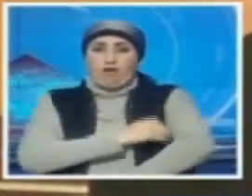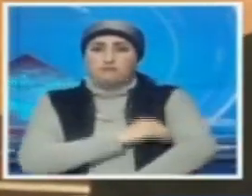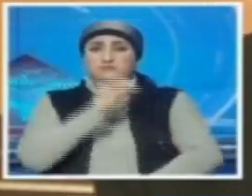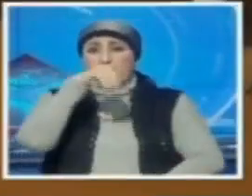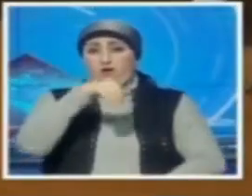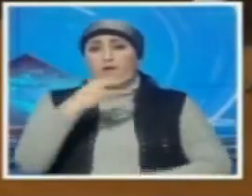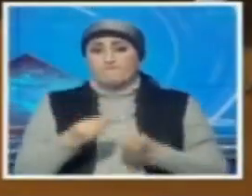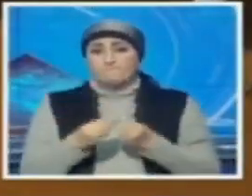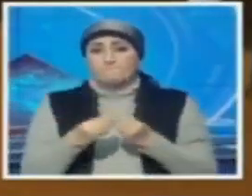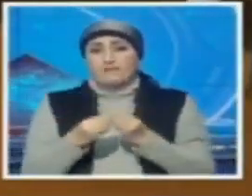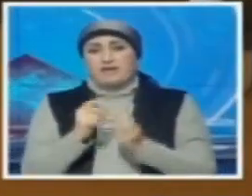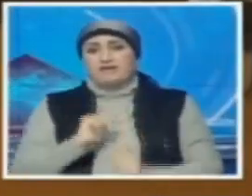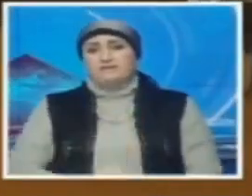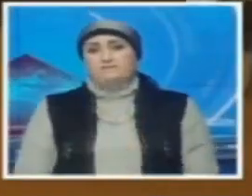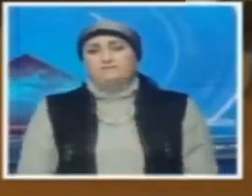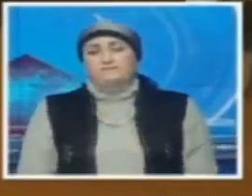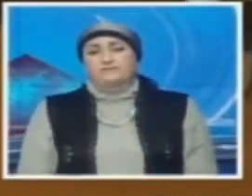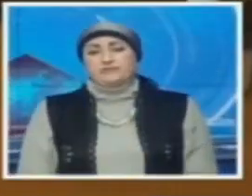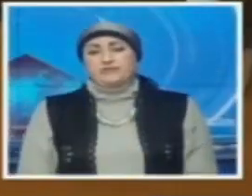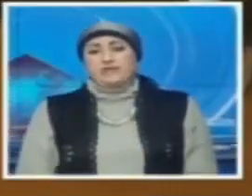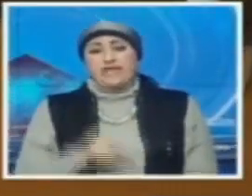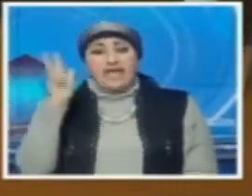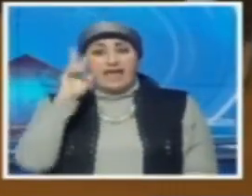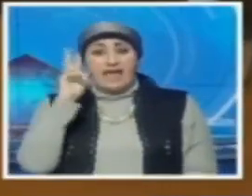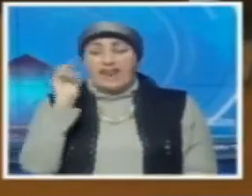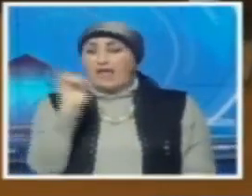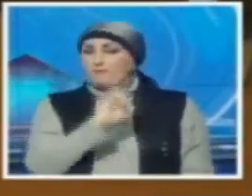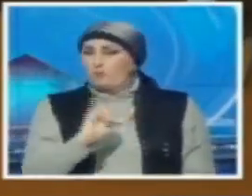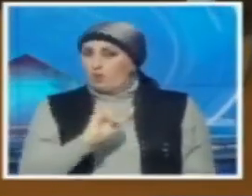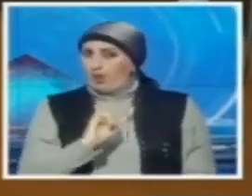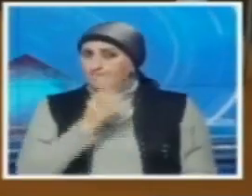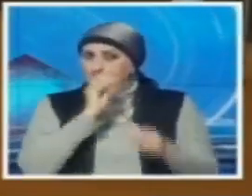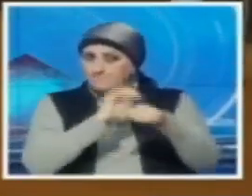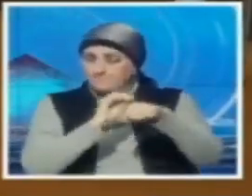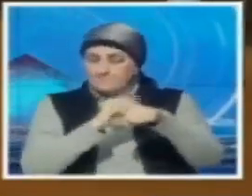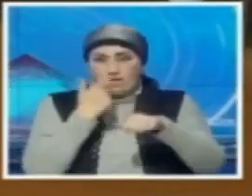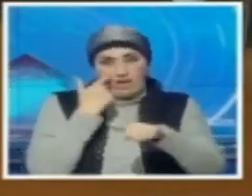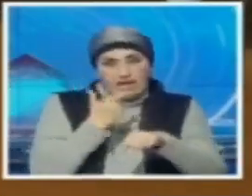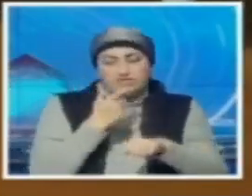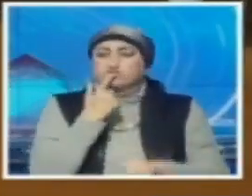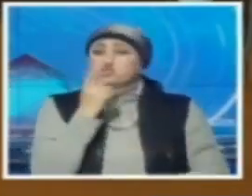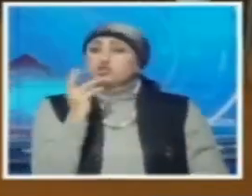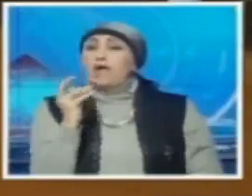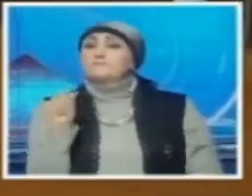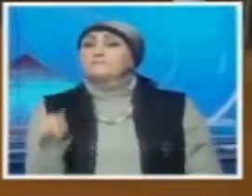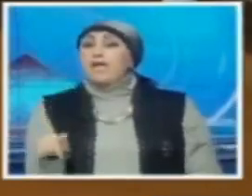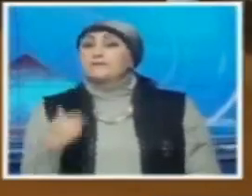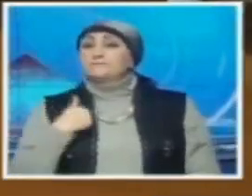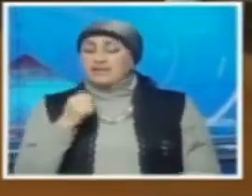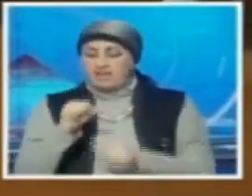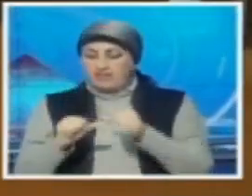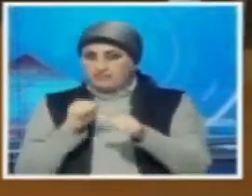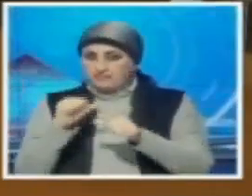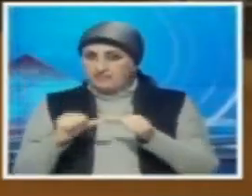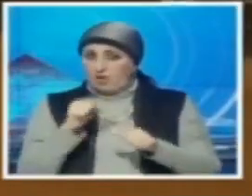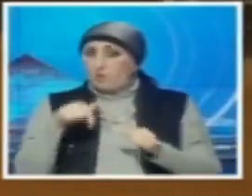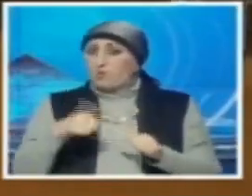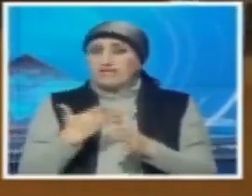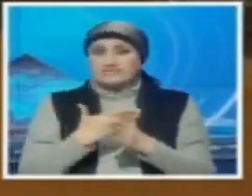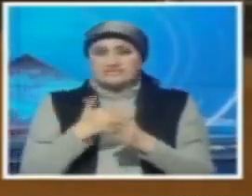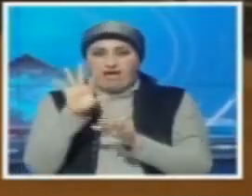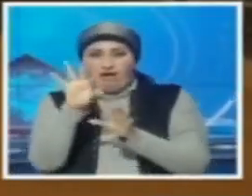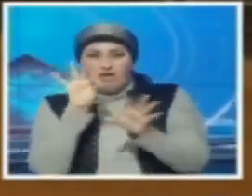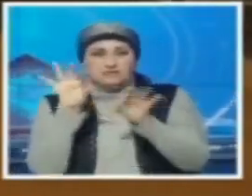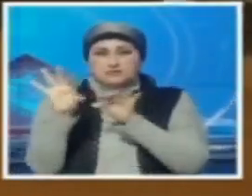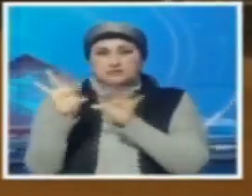المهمة. وإنه الإعلام له دور كبير جدا في توجيه الشباب، عشان كده إحنا عملنا الدورة هذه واخترنا منها